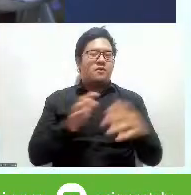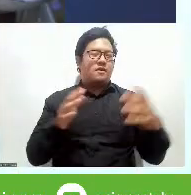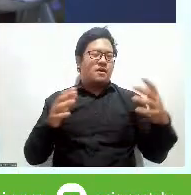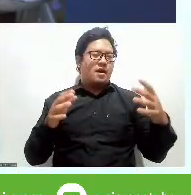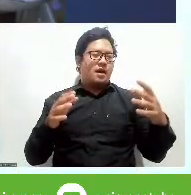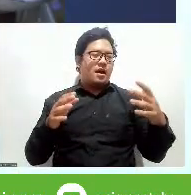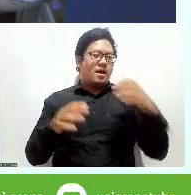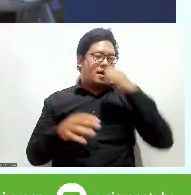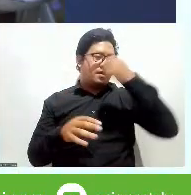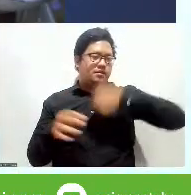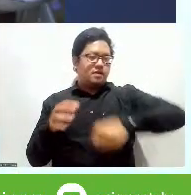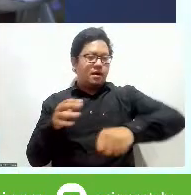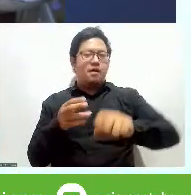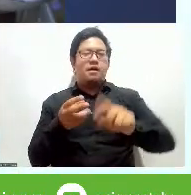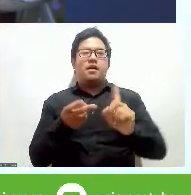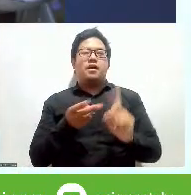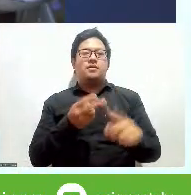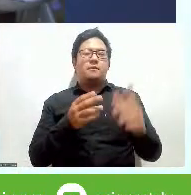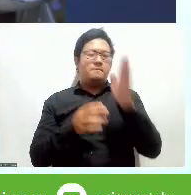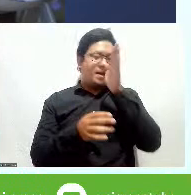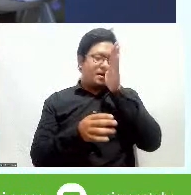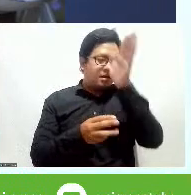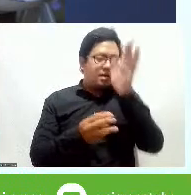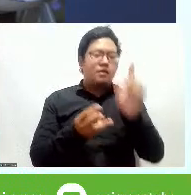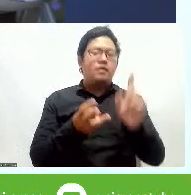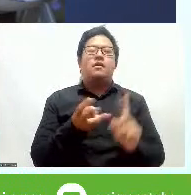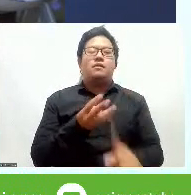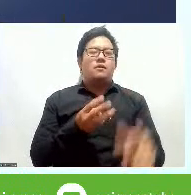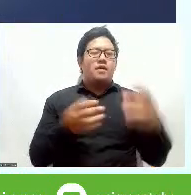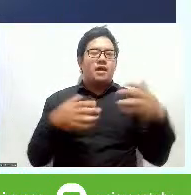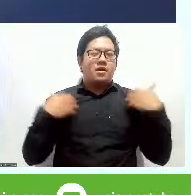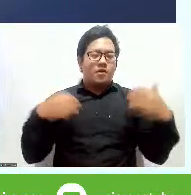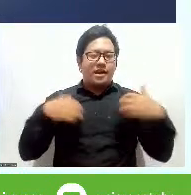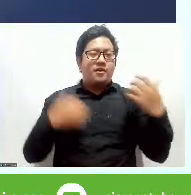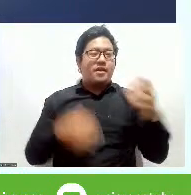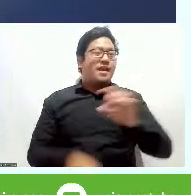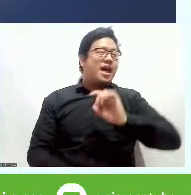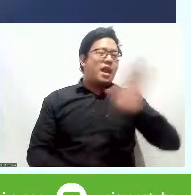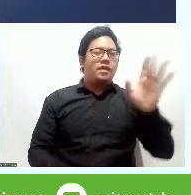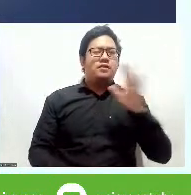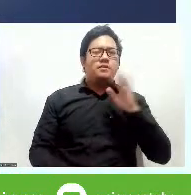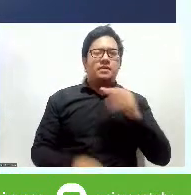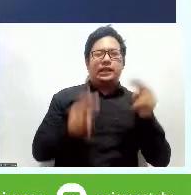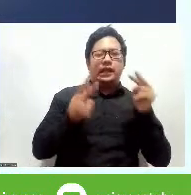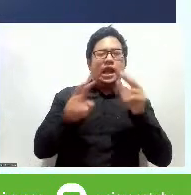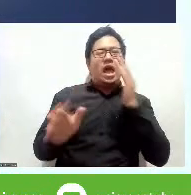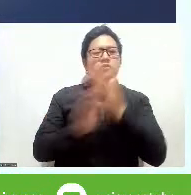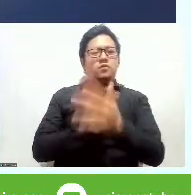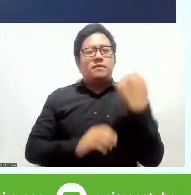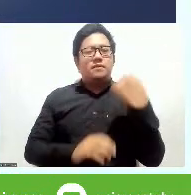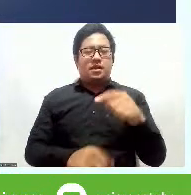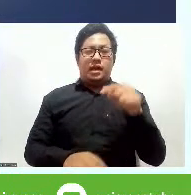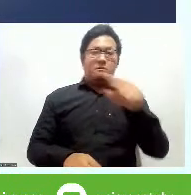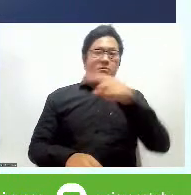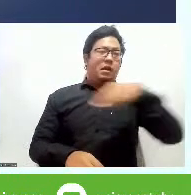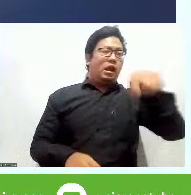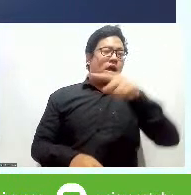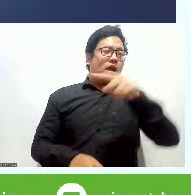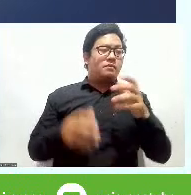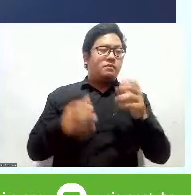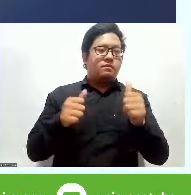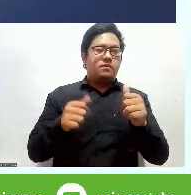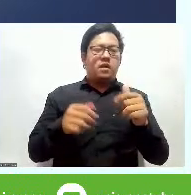udah tidak kita bisa lihat secara langsung malah udah masuk kategori kasih dinosaurus kan Kayaknya saya sekali depresi